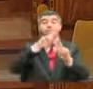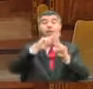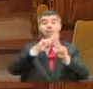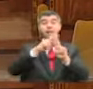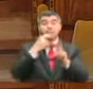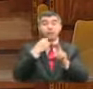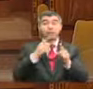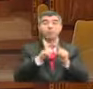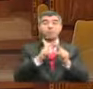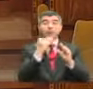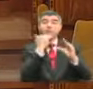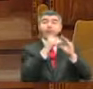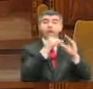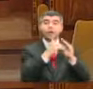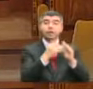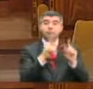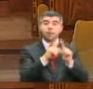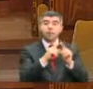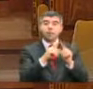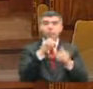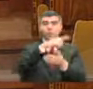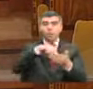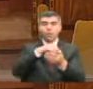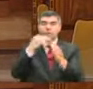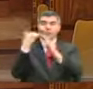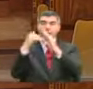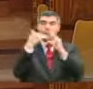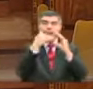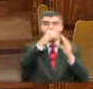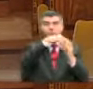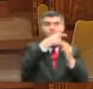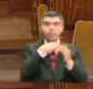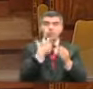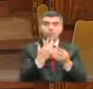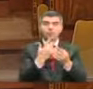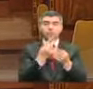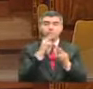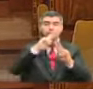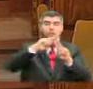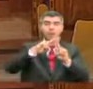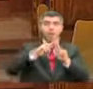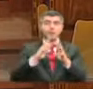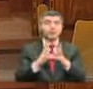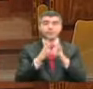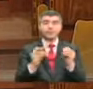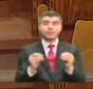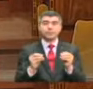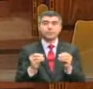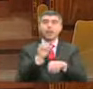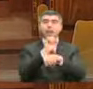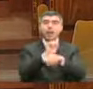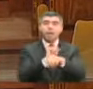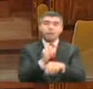ديال الادويه ما بقاوش، ما تيوزعوش على الصيدليات هاد الادويه اللي كاينه الان، وما كايناش في الكنوبس الناس تتمشي وترجع